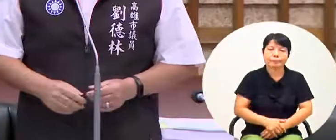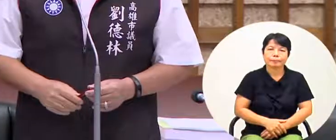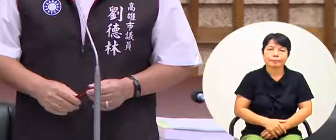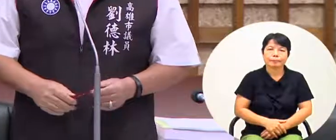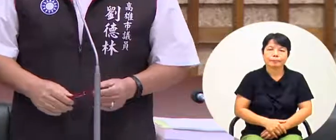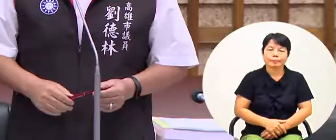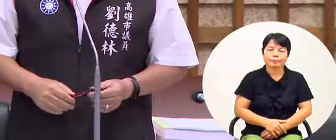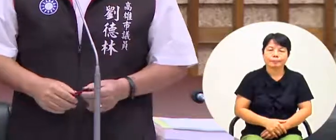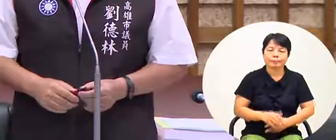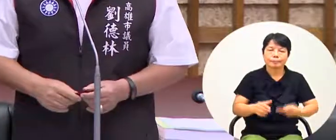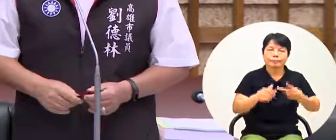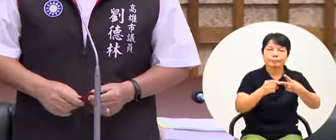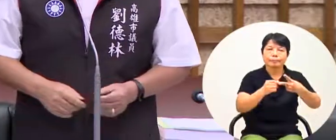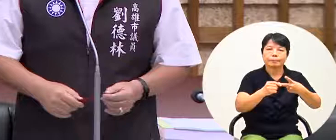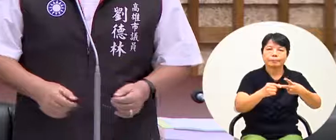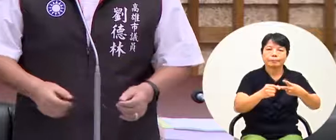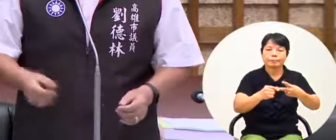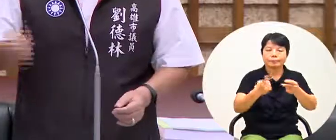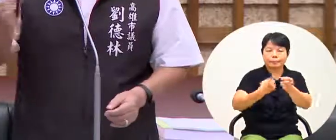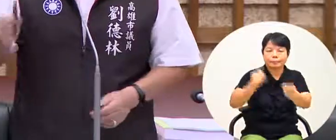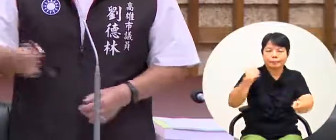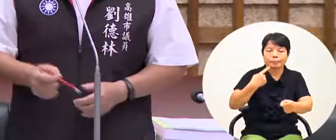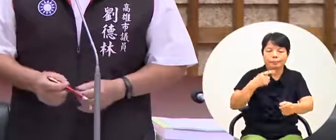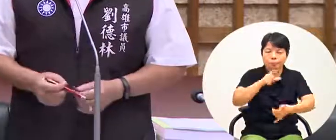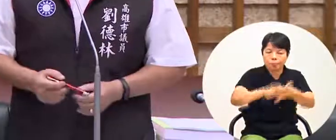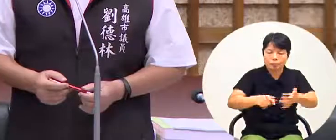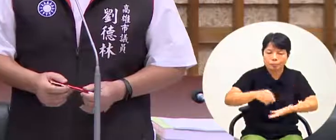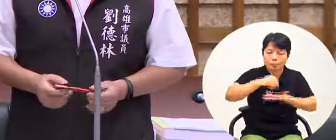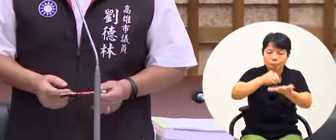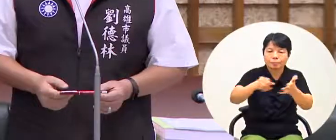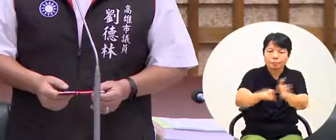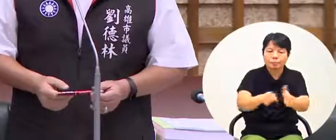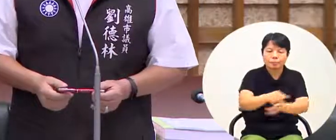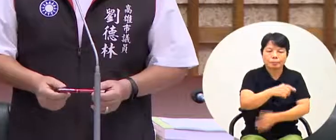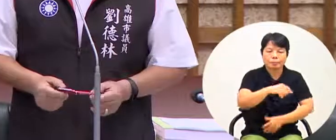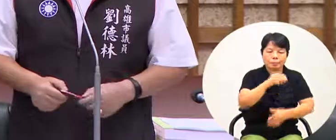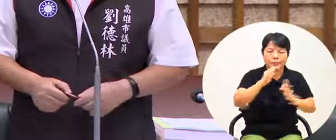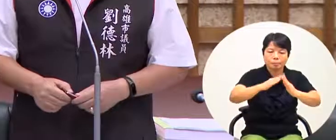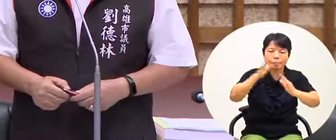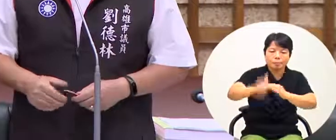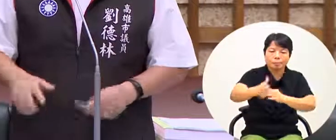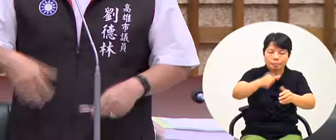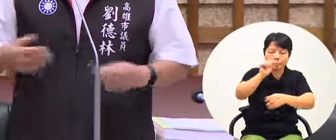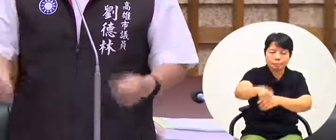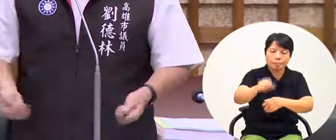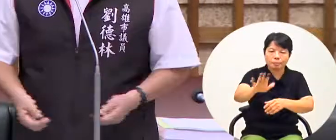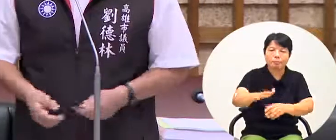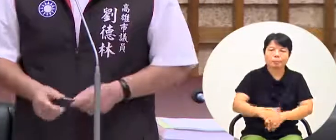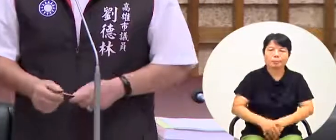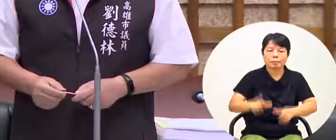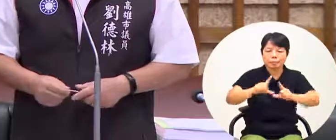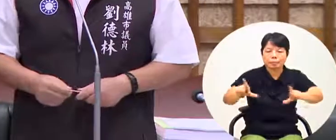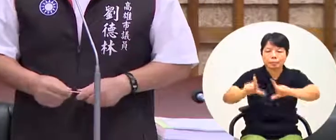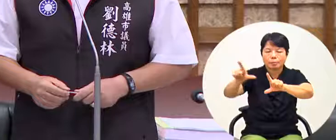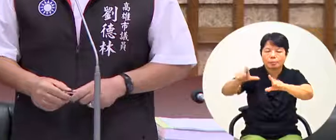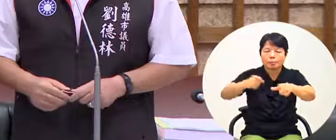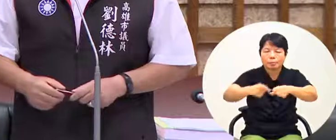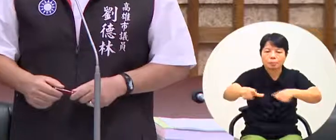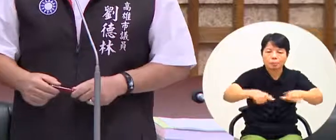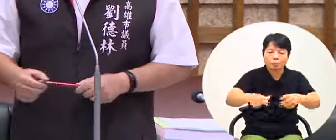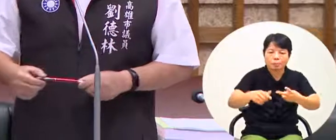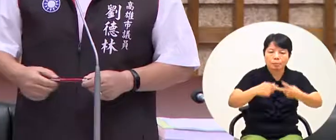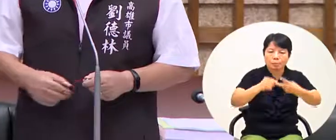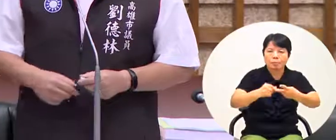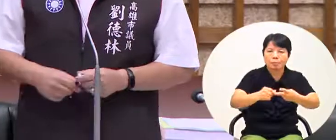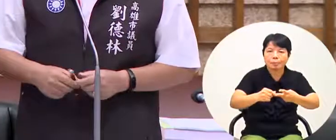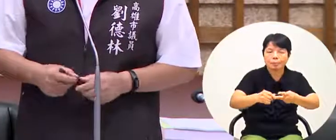去年我在提案的时候，市长也承诺的部分，在我们大东公园的第二期的一个改造，那在这上面来